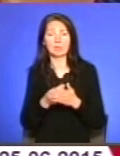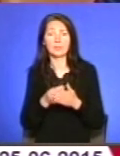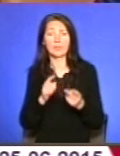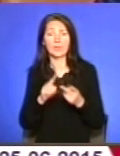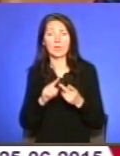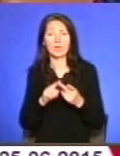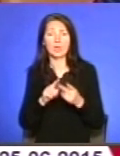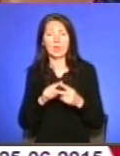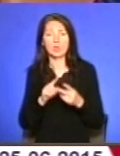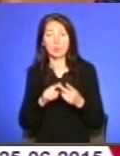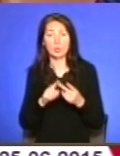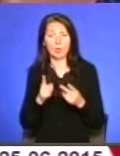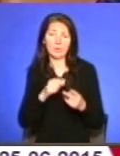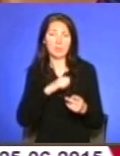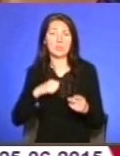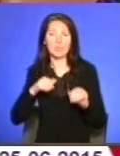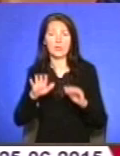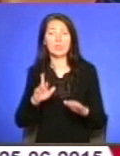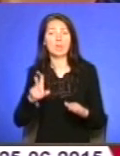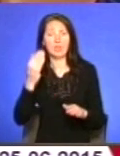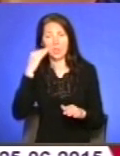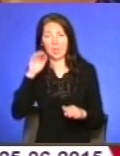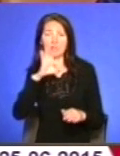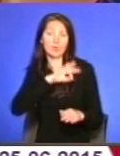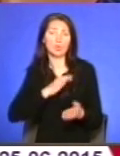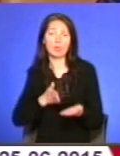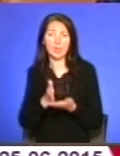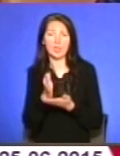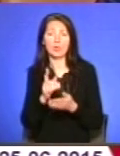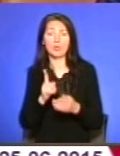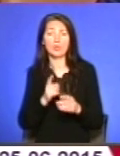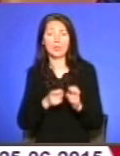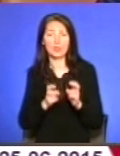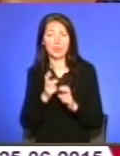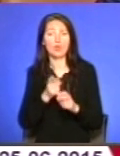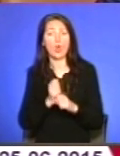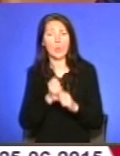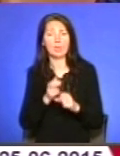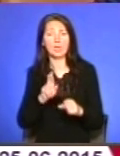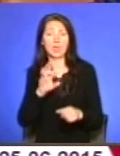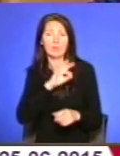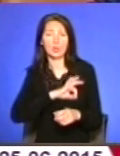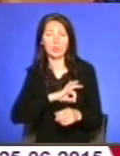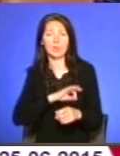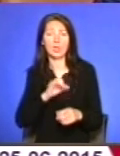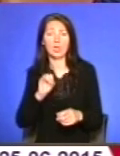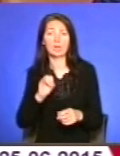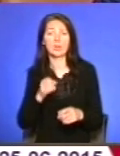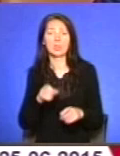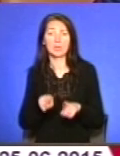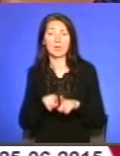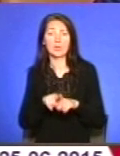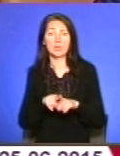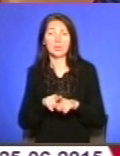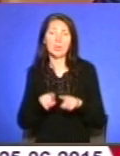Вони самі розберуться, як краще використовувати лінію, що з цією лінією робити, як її використовувати, і заодно